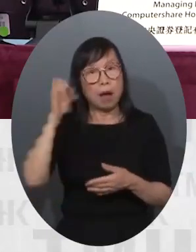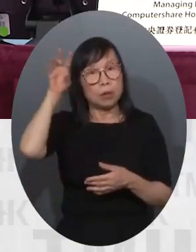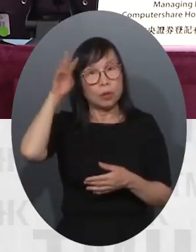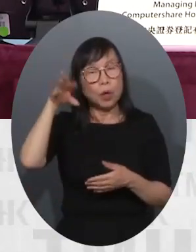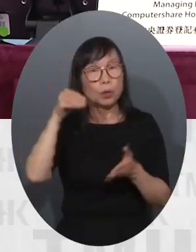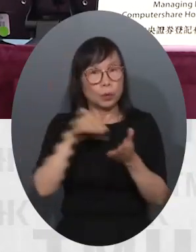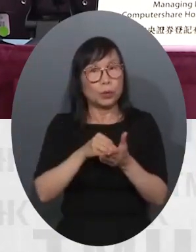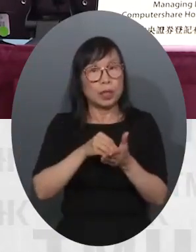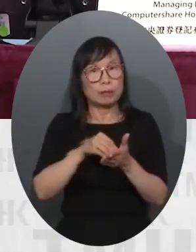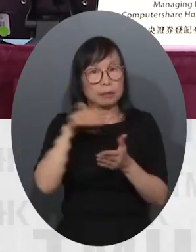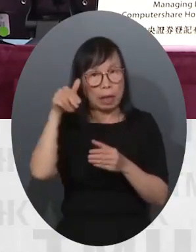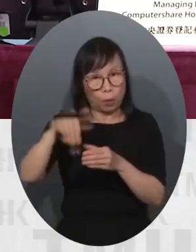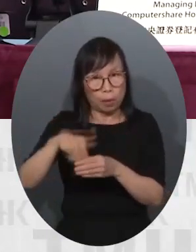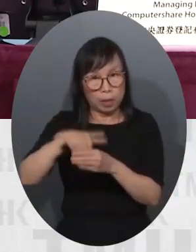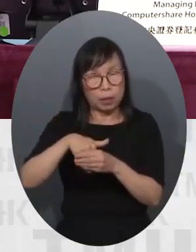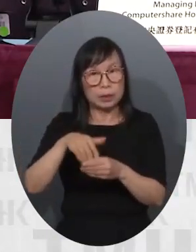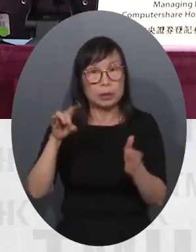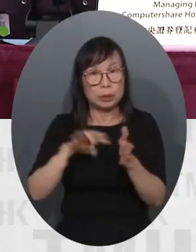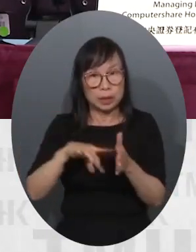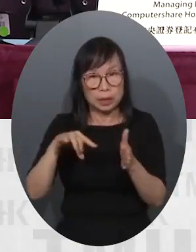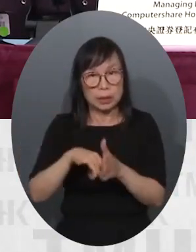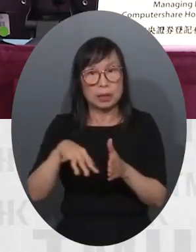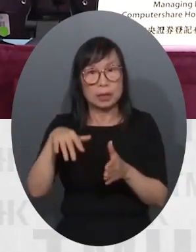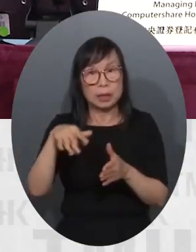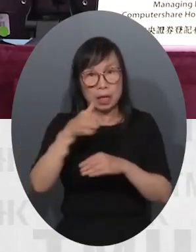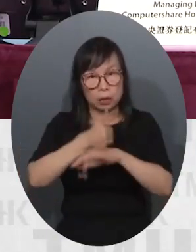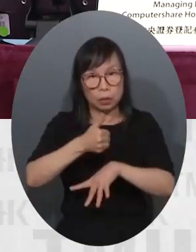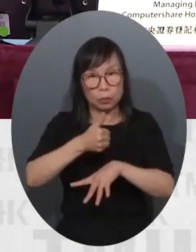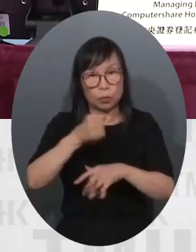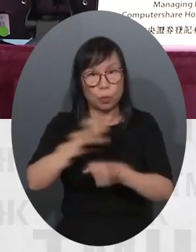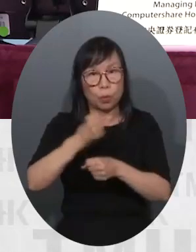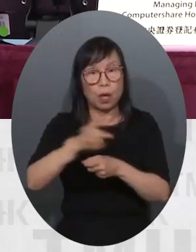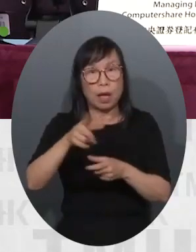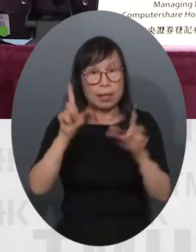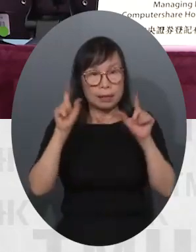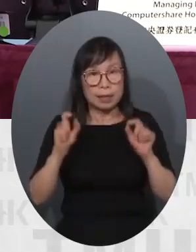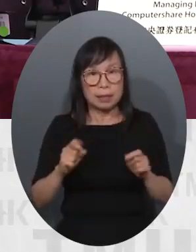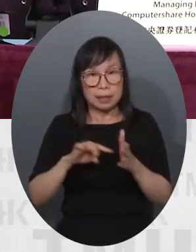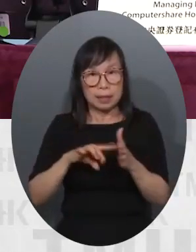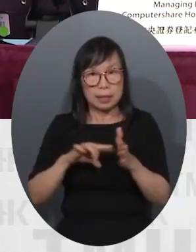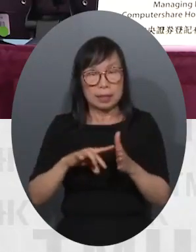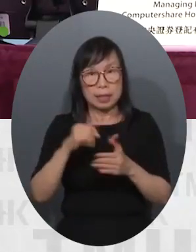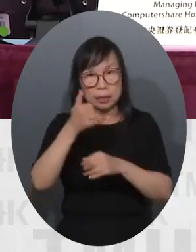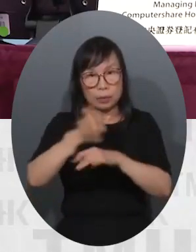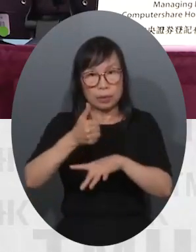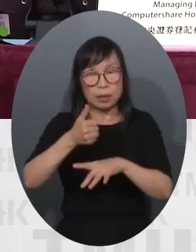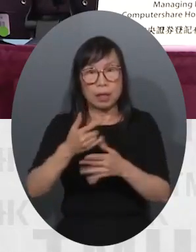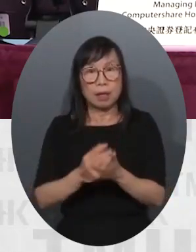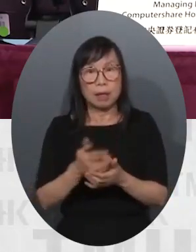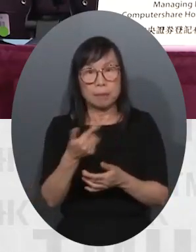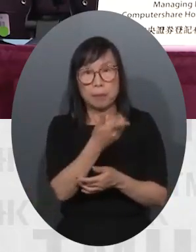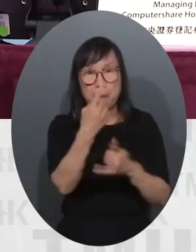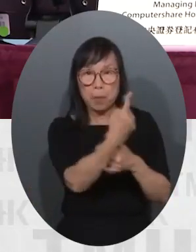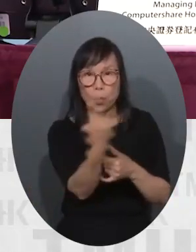決議案的投票都會以電子投票系統進行。在解釋電子投票系統之前，請問是否每